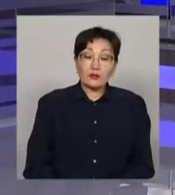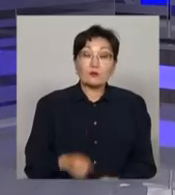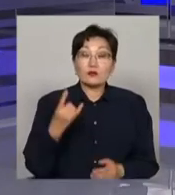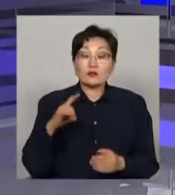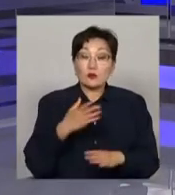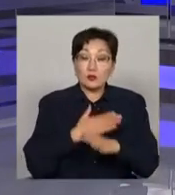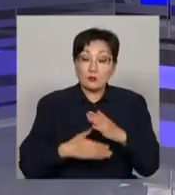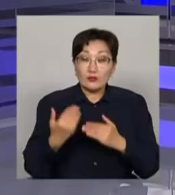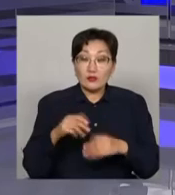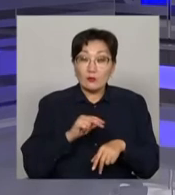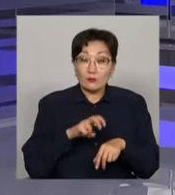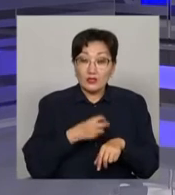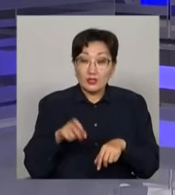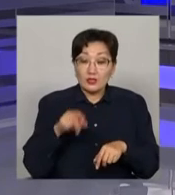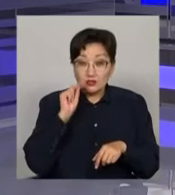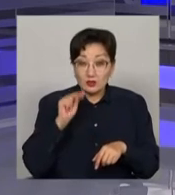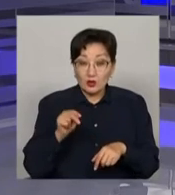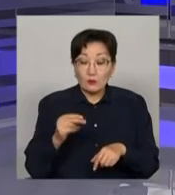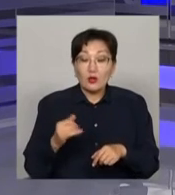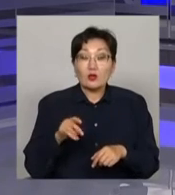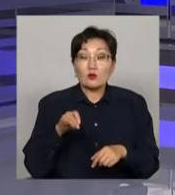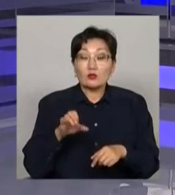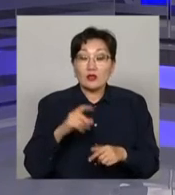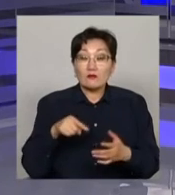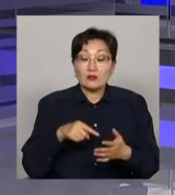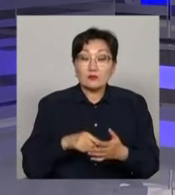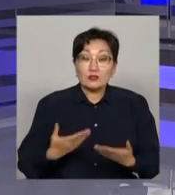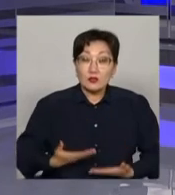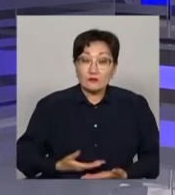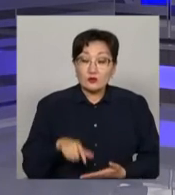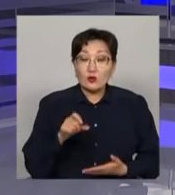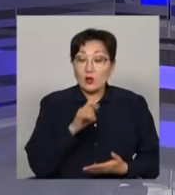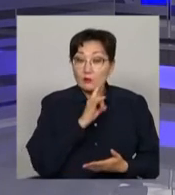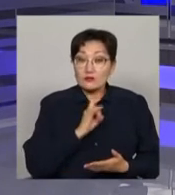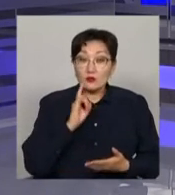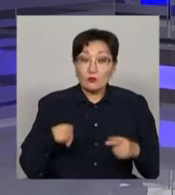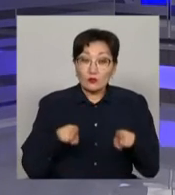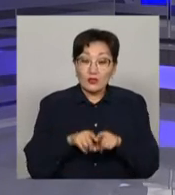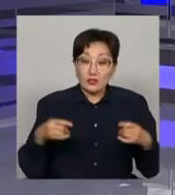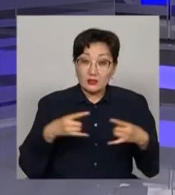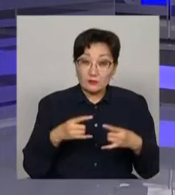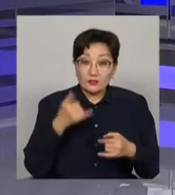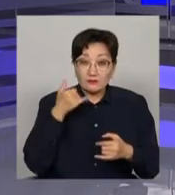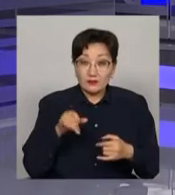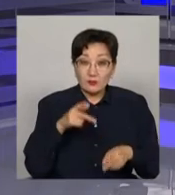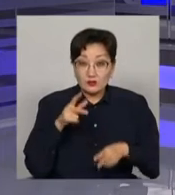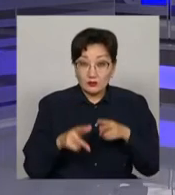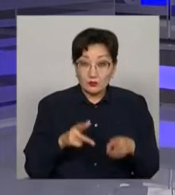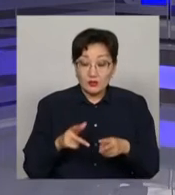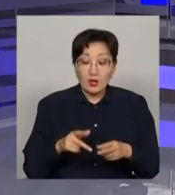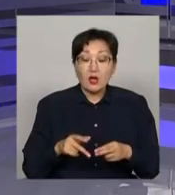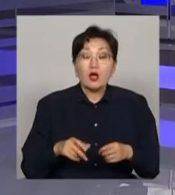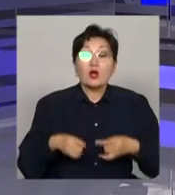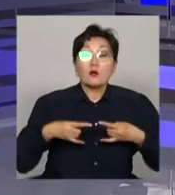Баламның мүгедек болуына дәрігерлер кінәлі. Қонаев қаласының тұрғыны Сәуле Төлебаева осылай деп арнамызға хабарласты. Айтуынша,